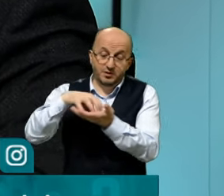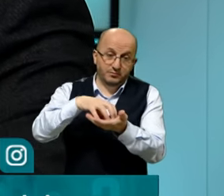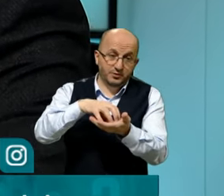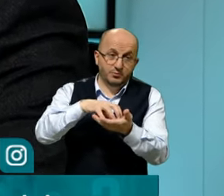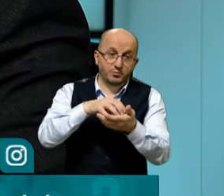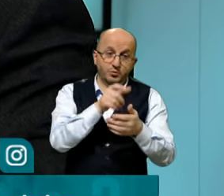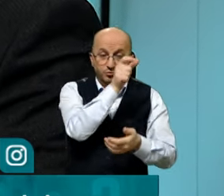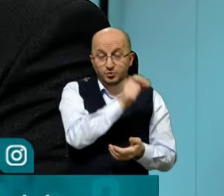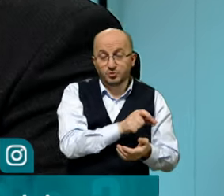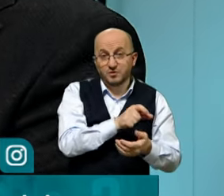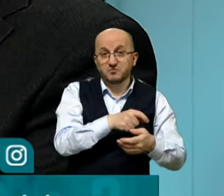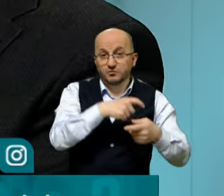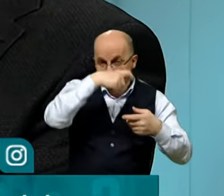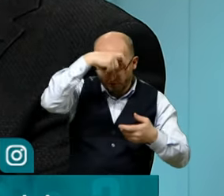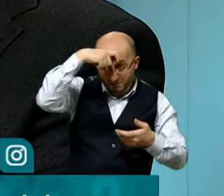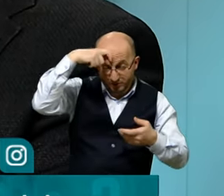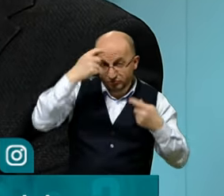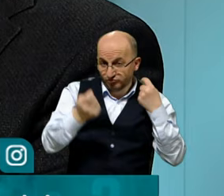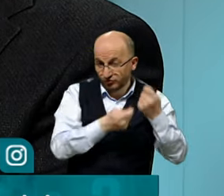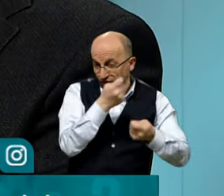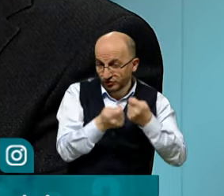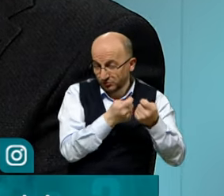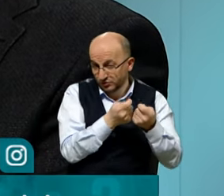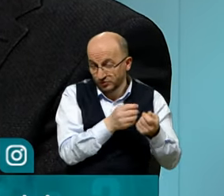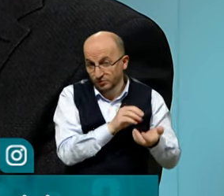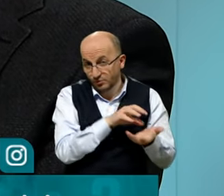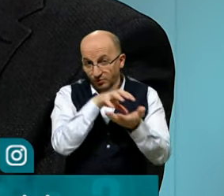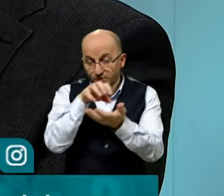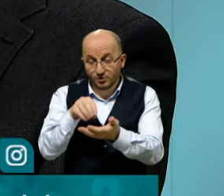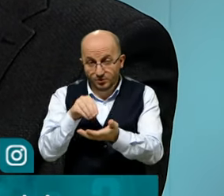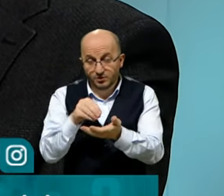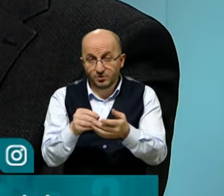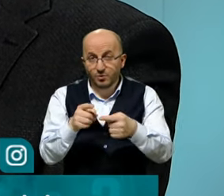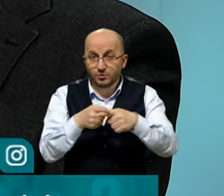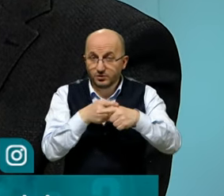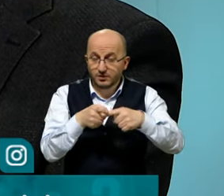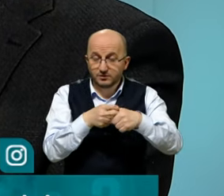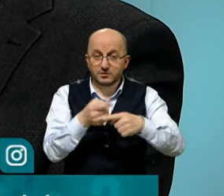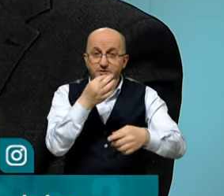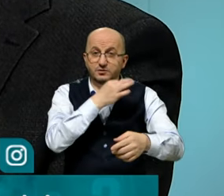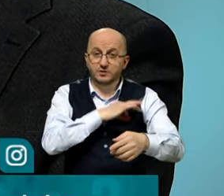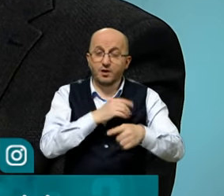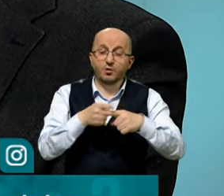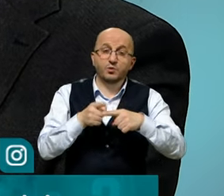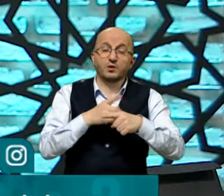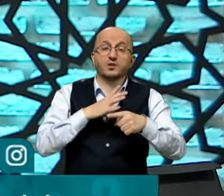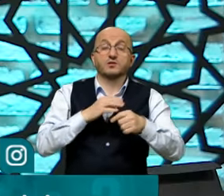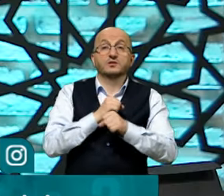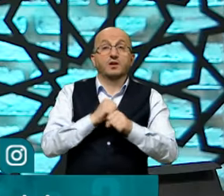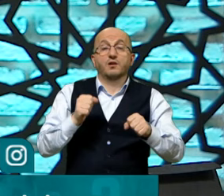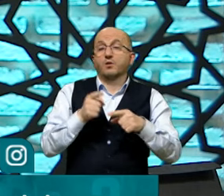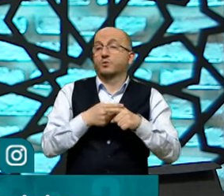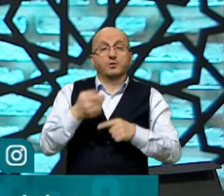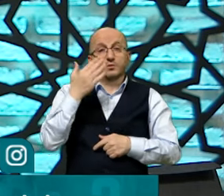emeğini Efendim ortaya koyarak oluşturdukları sistemde kar ortaklığı vardır kâr-zarar